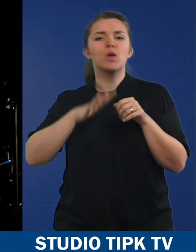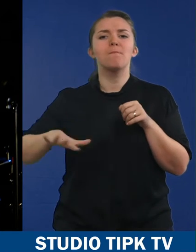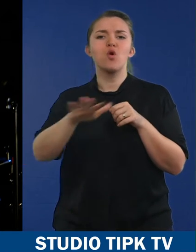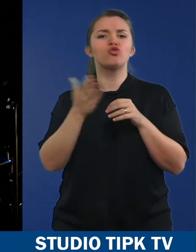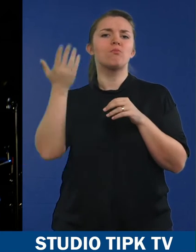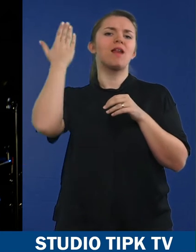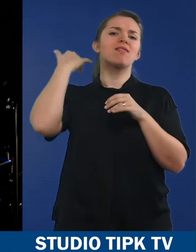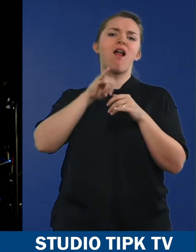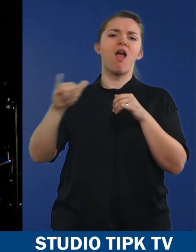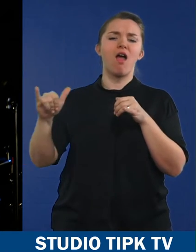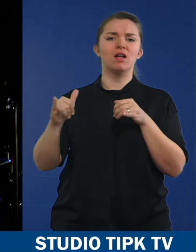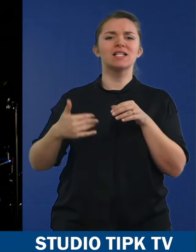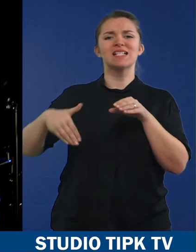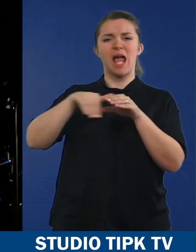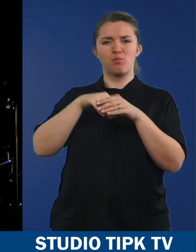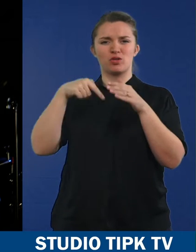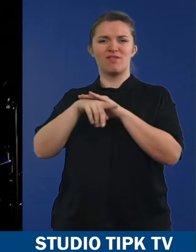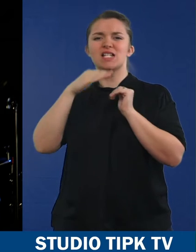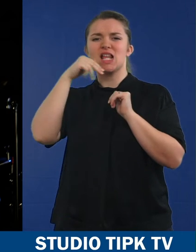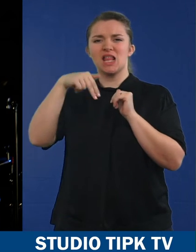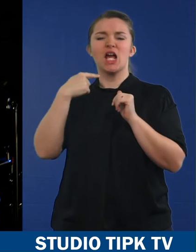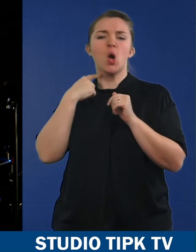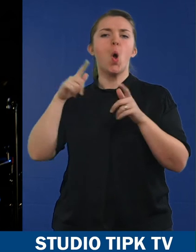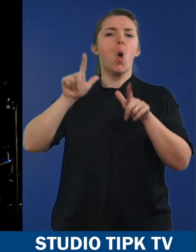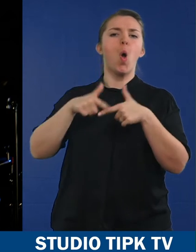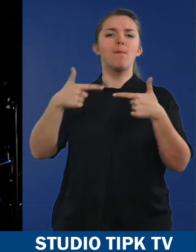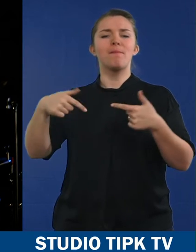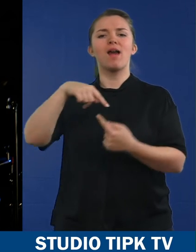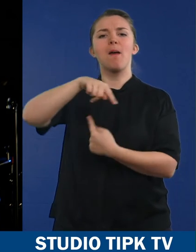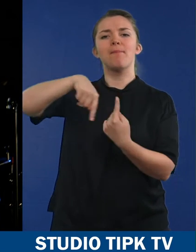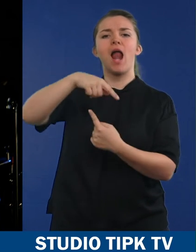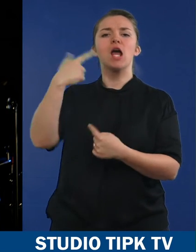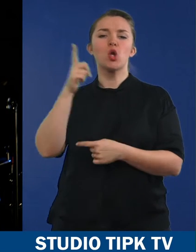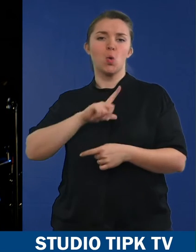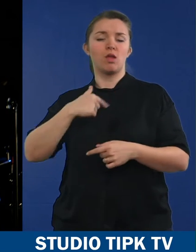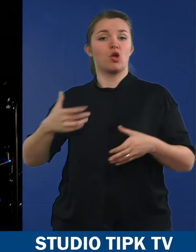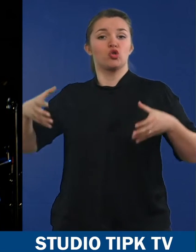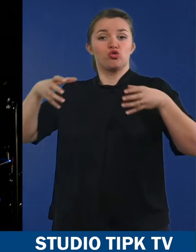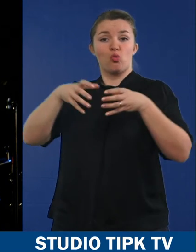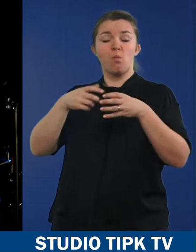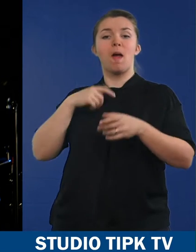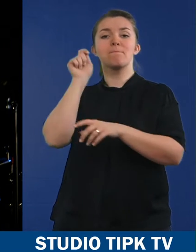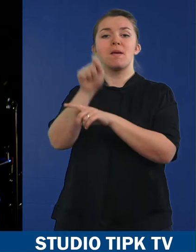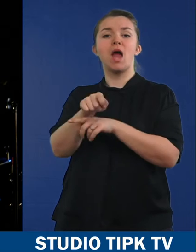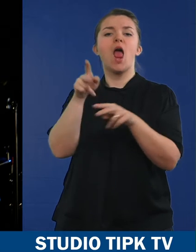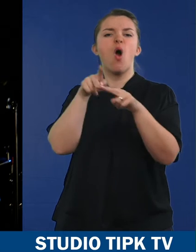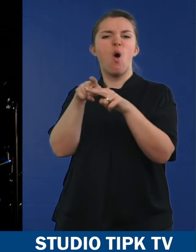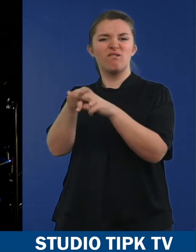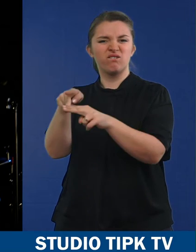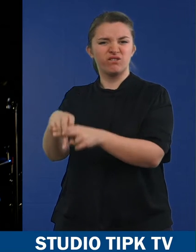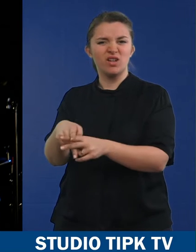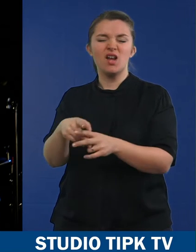področju pred leti zaposleni v SNG Opera in Balet Ljubljana skupnimi močmi premagali ovire